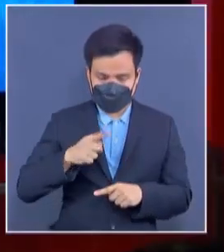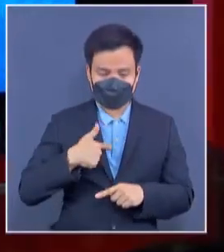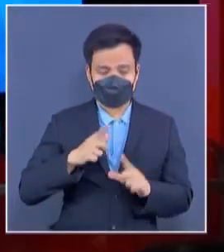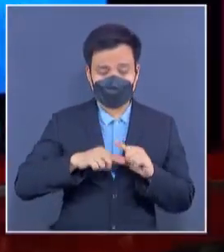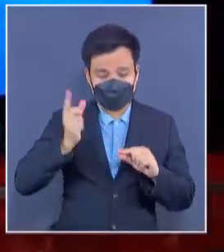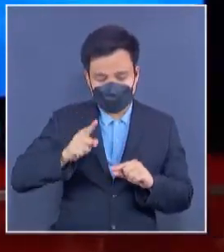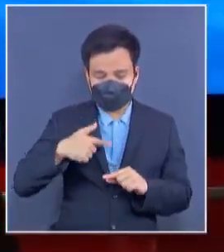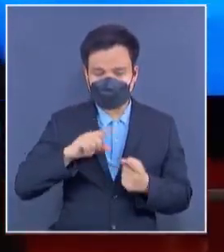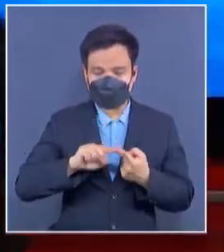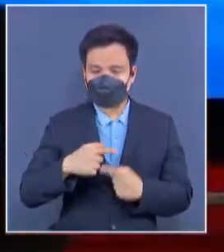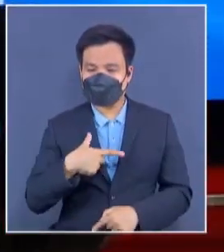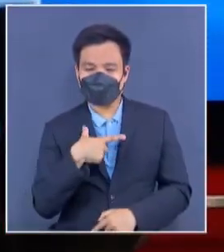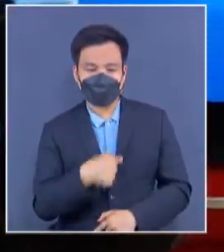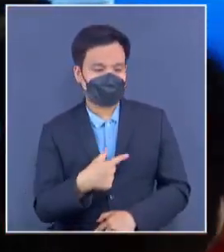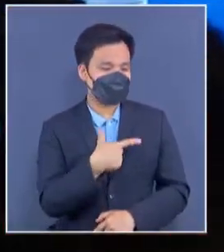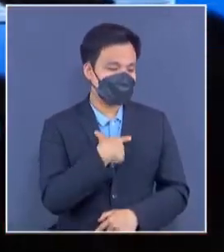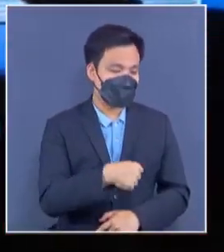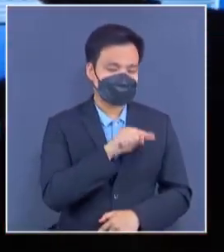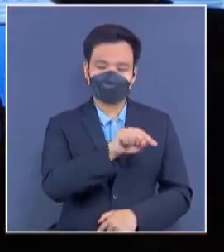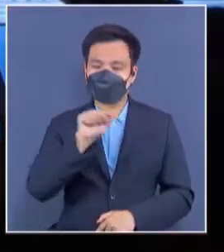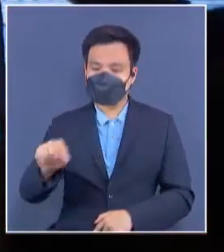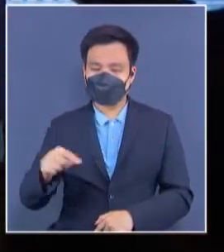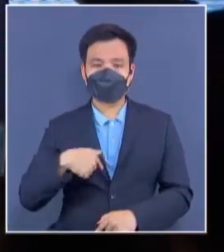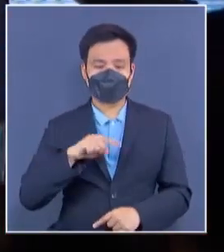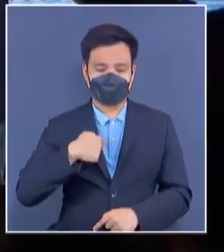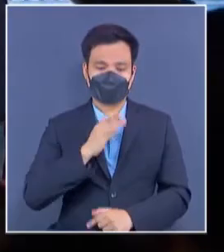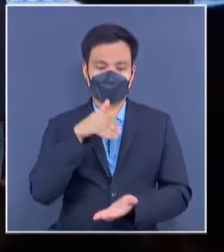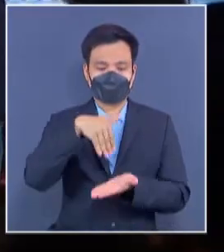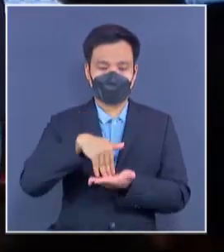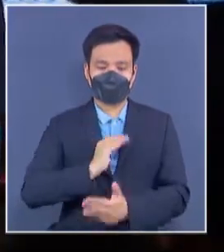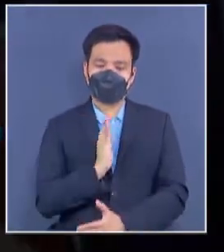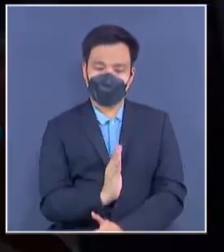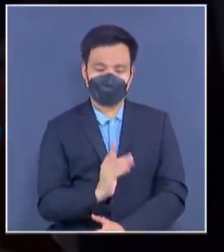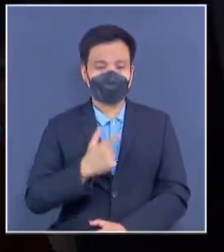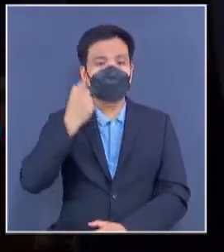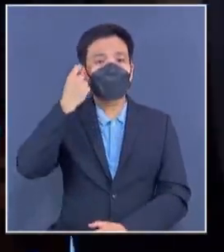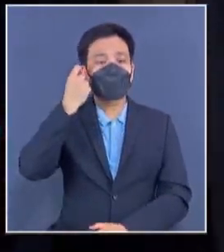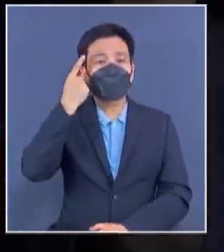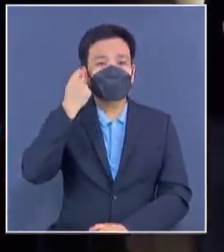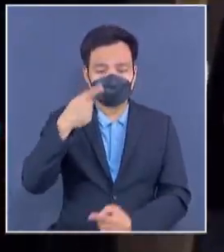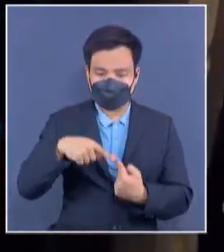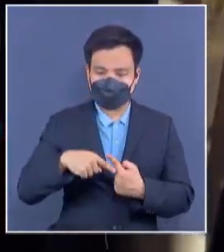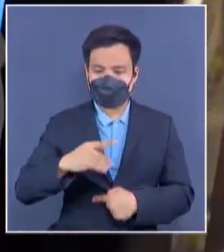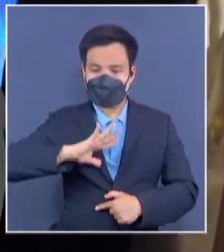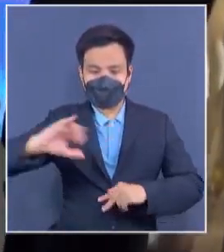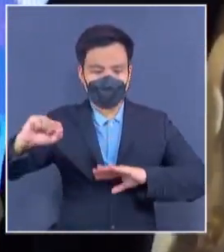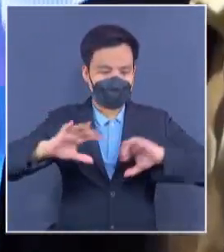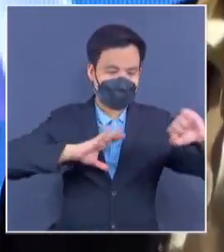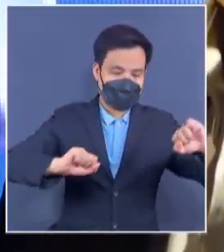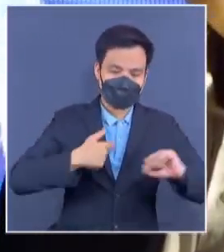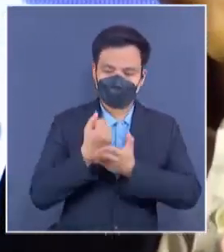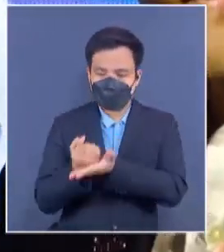ถูกใจทุกคนได้เพราะว่าตัวนี้อยู่ตรงกลางเข้าใจว่าถูกคาดหวังว่าอยากจะให้ทำแบบนี้ให้และก็เป็นธรรมดาที่จะโดนต่อว่า